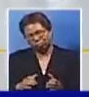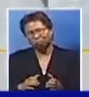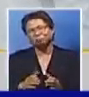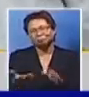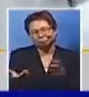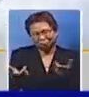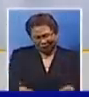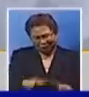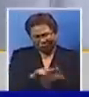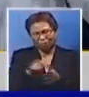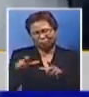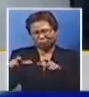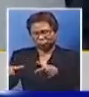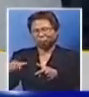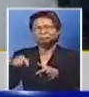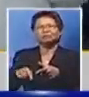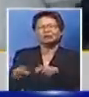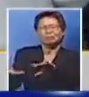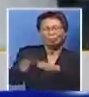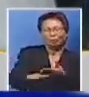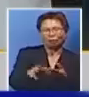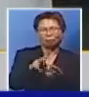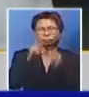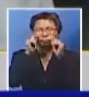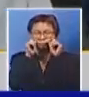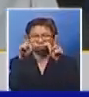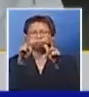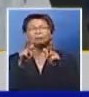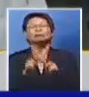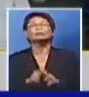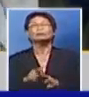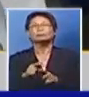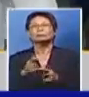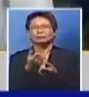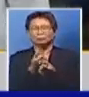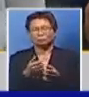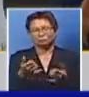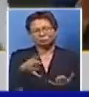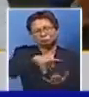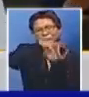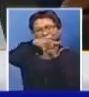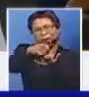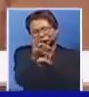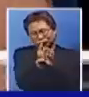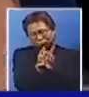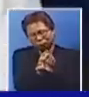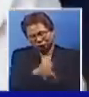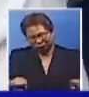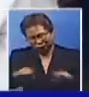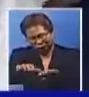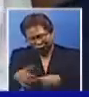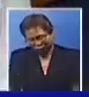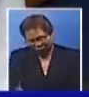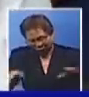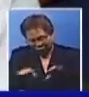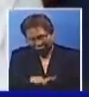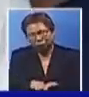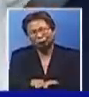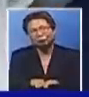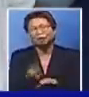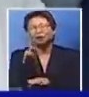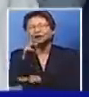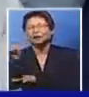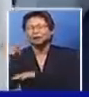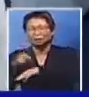dan mengklasifikasikan kes sebagai mati mengejut. Jenazah selamat dikebumikan di Tanah Perkuburan Islam Kampung Makam,